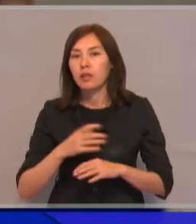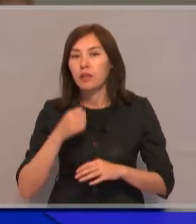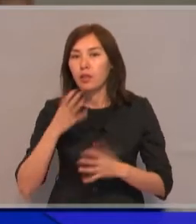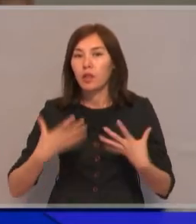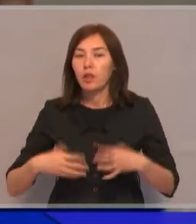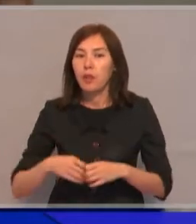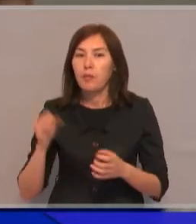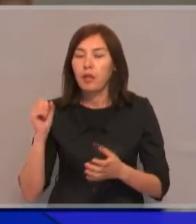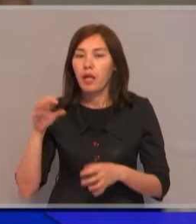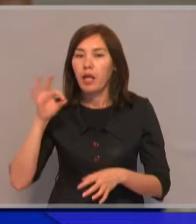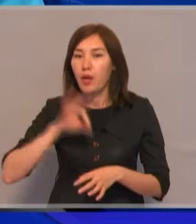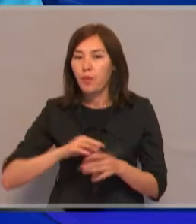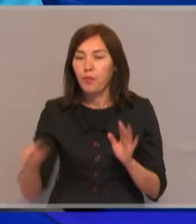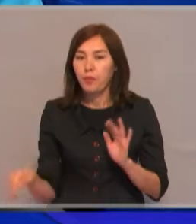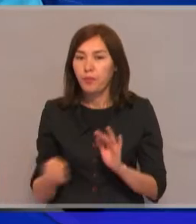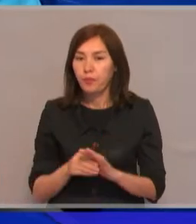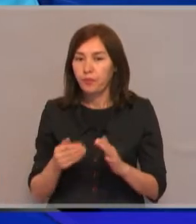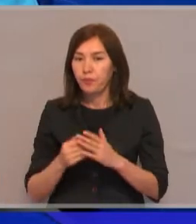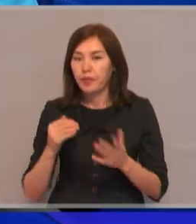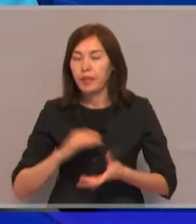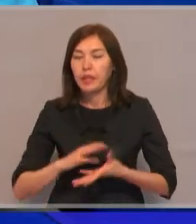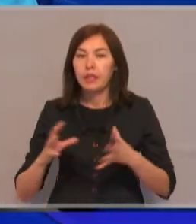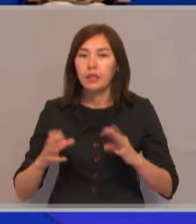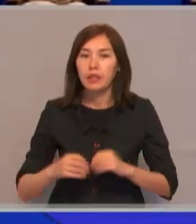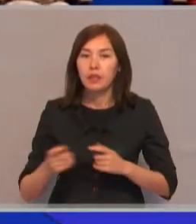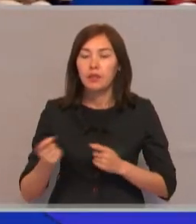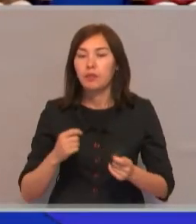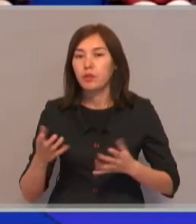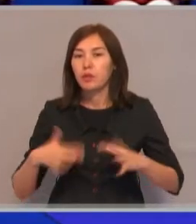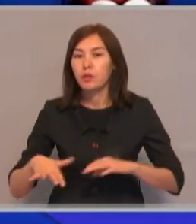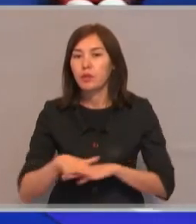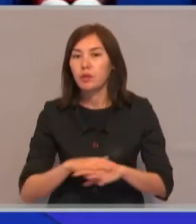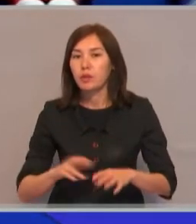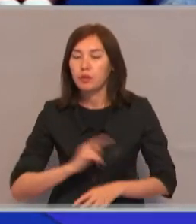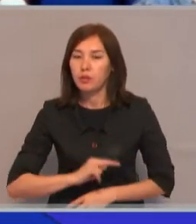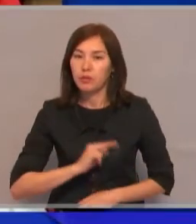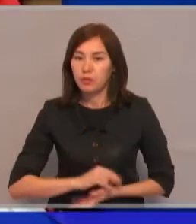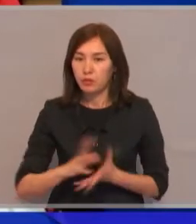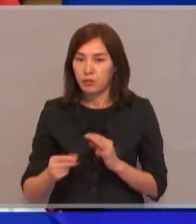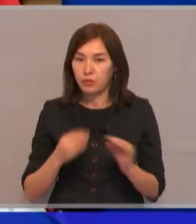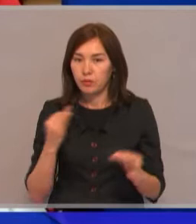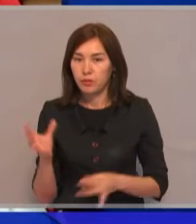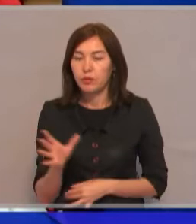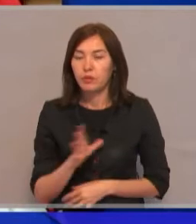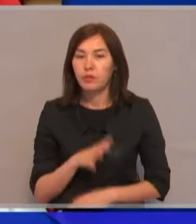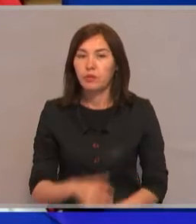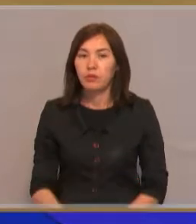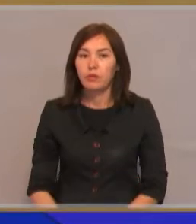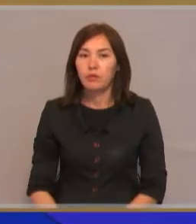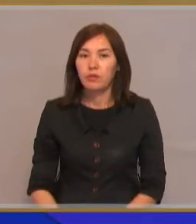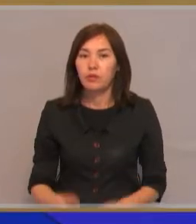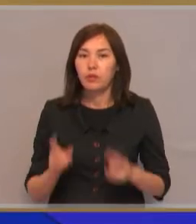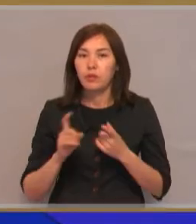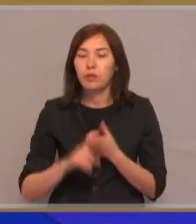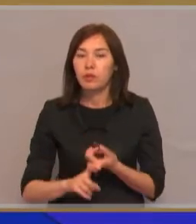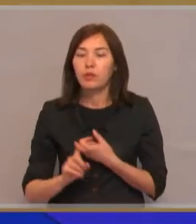қоғам міндетіне айналған сыбайлас жемқорлықтың алдын алу бойынша басқарма көлемінде атқарылып жатқан жұмыстармен ой бөлісті. Пандемия кезінде